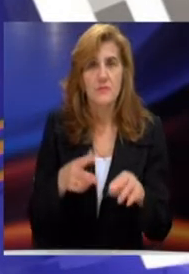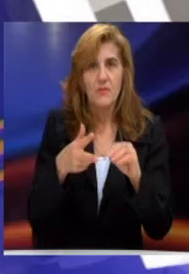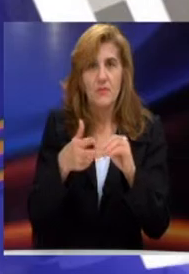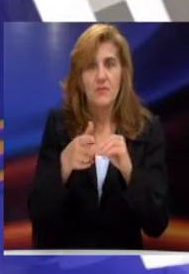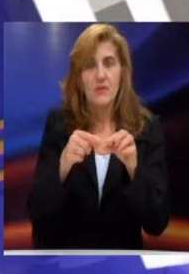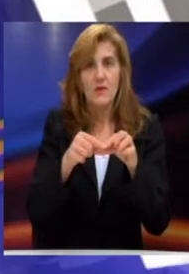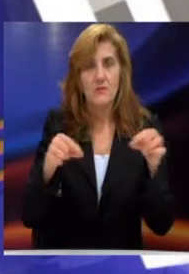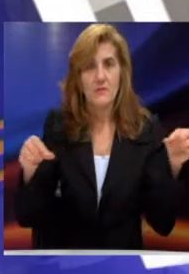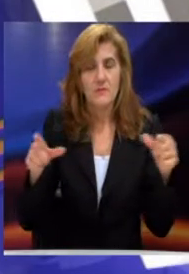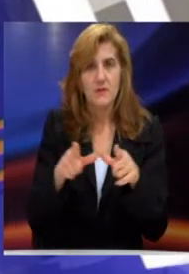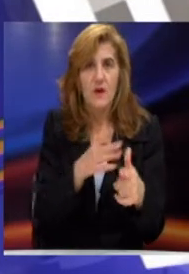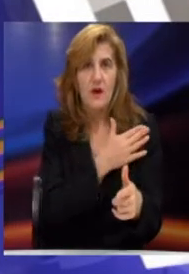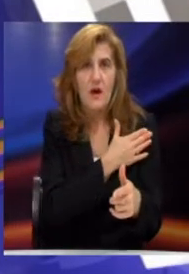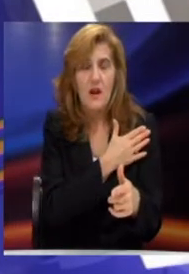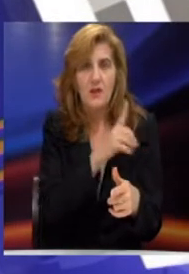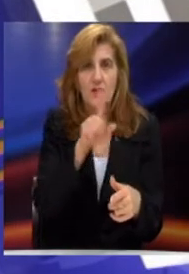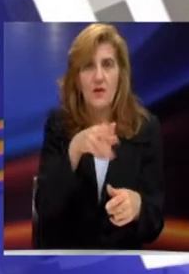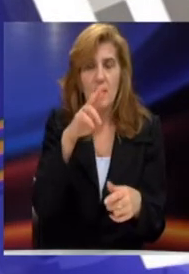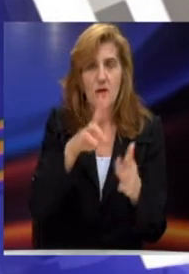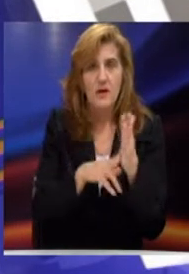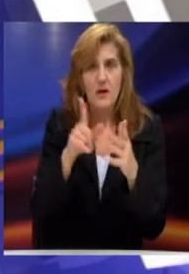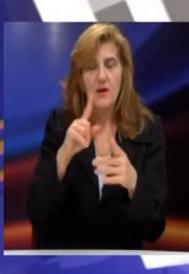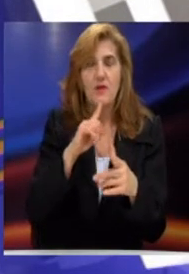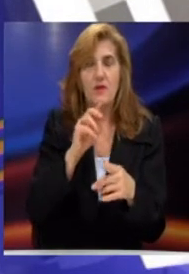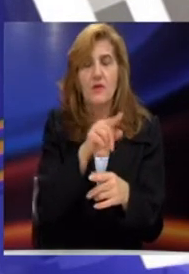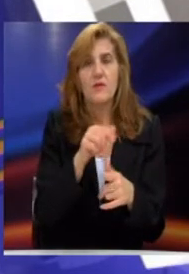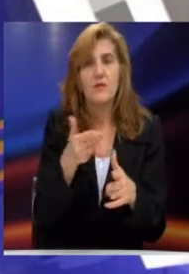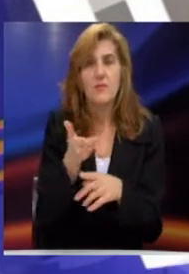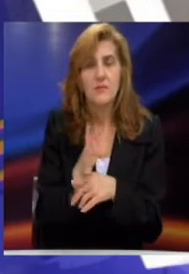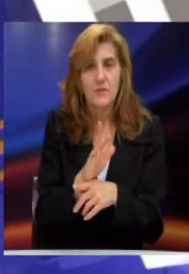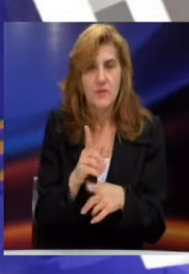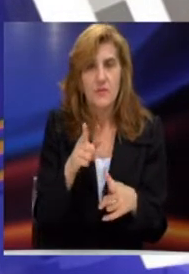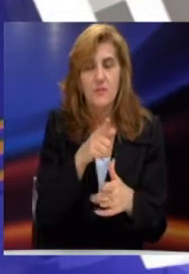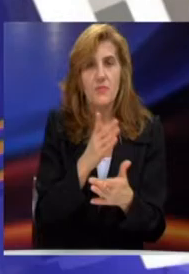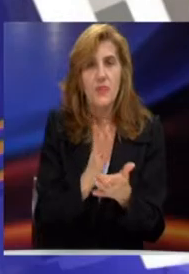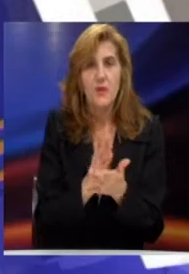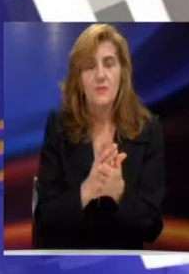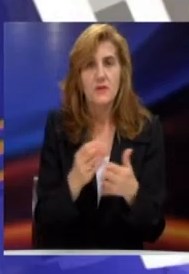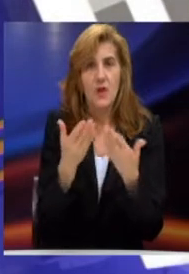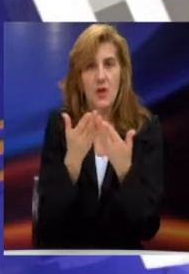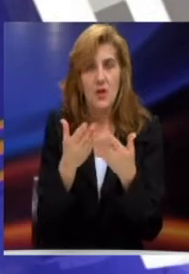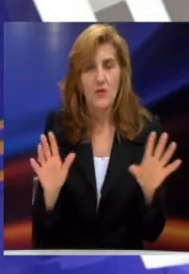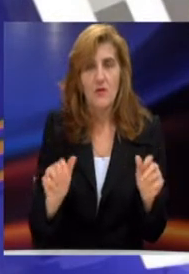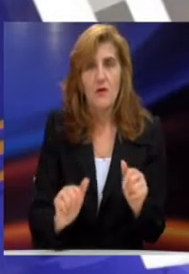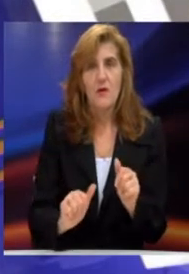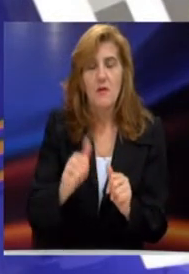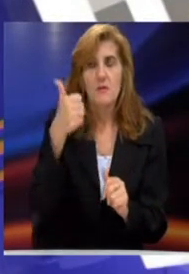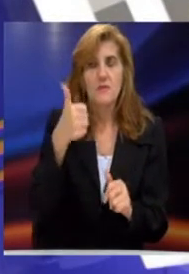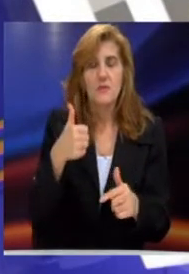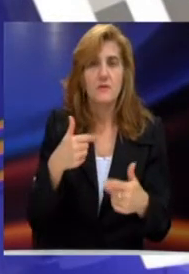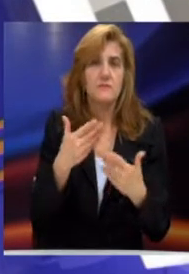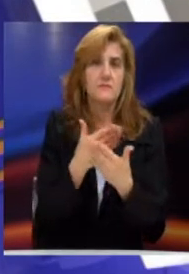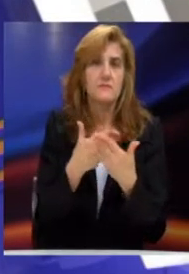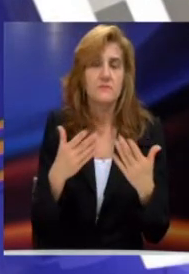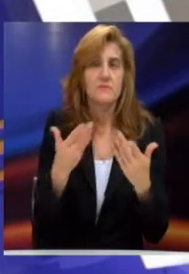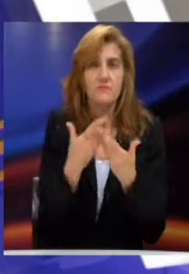Presecanjem vrpce gradonačelnika Jene Magle i direktor MPC Propertisa Tomas Vilatcen svečano su otvorili prvi u nizu Shopping